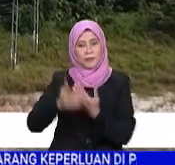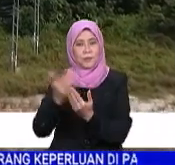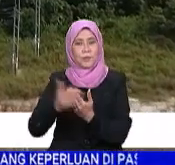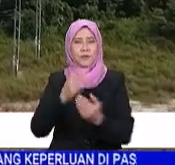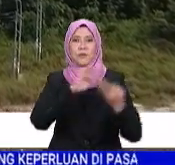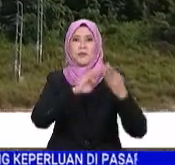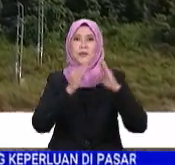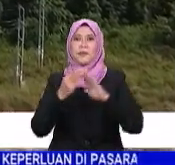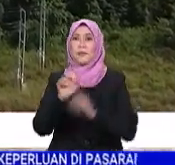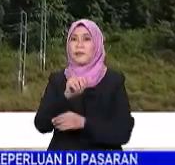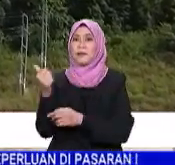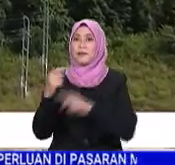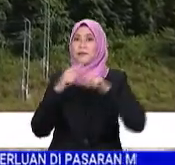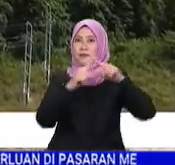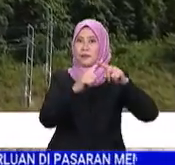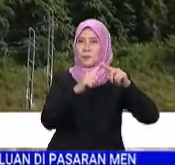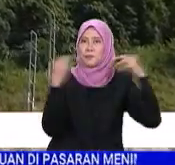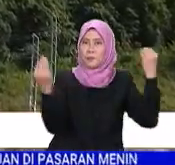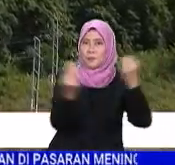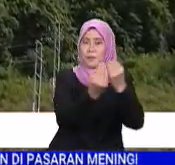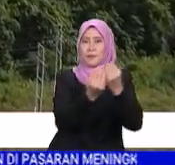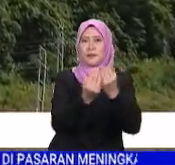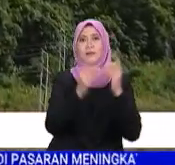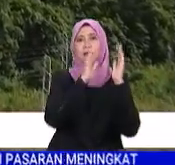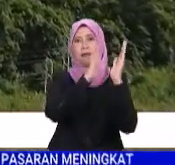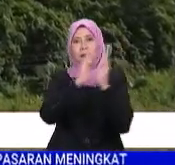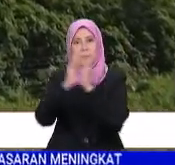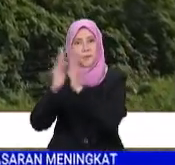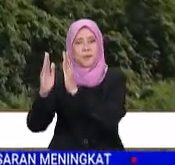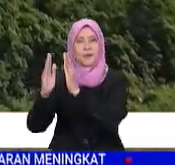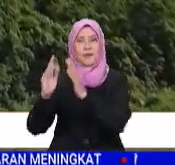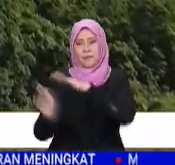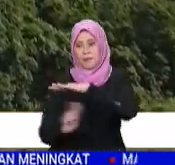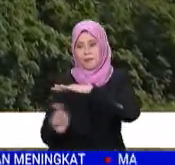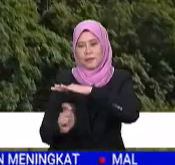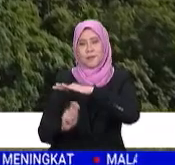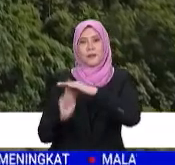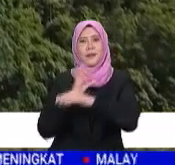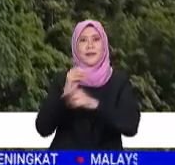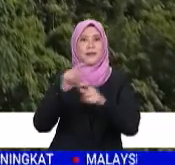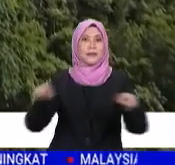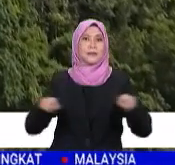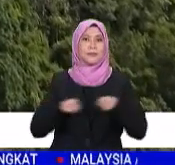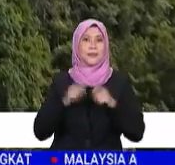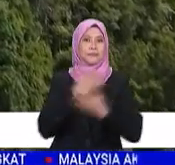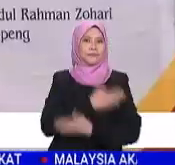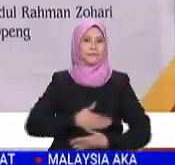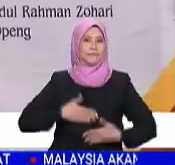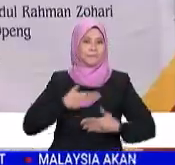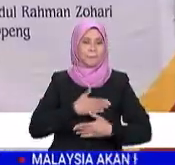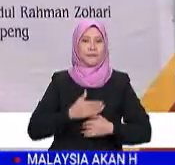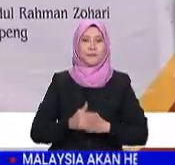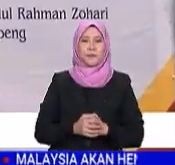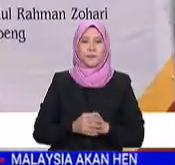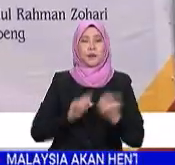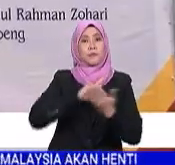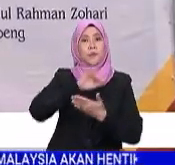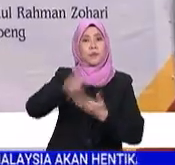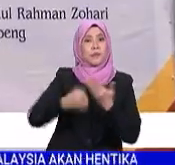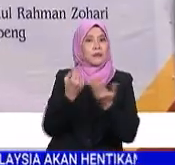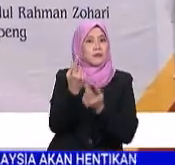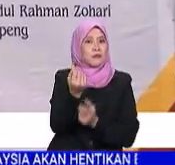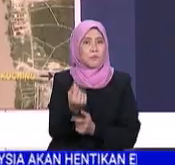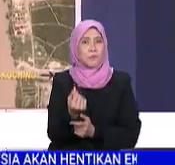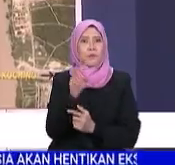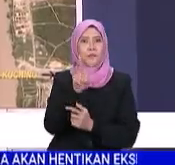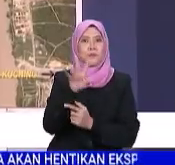termasuk seperti dewan masyarakat perpustakaan Tadika dan taman rekreasi keseluruhan project ini dianggap